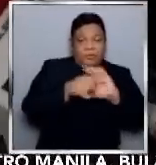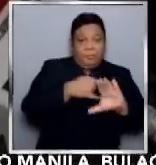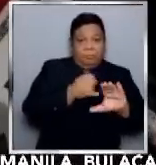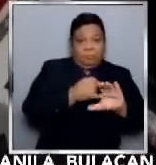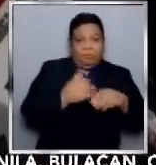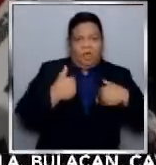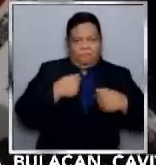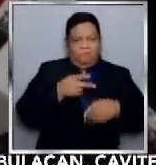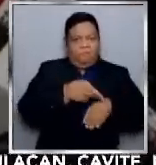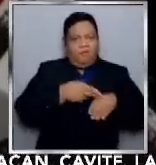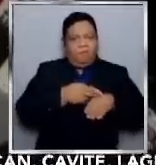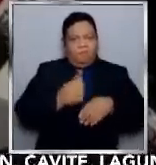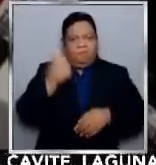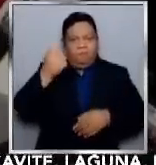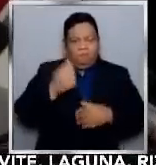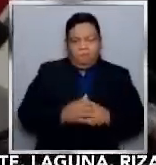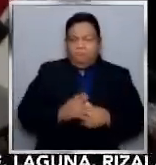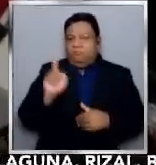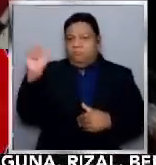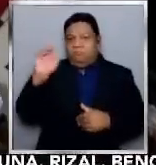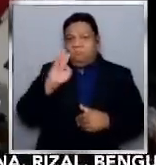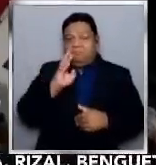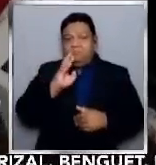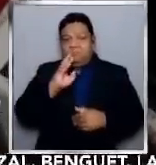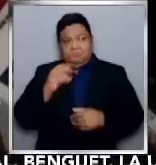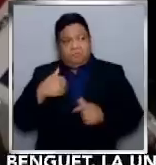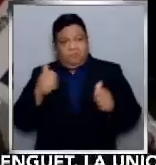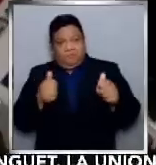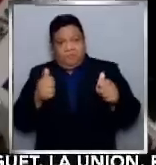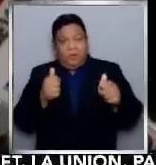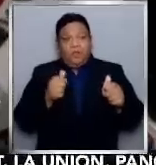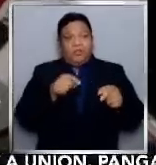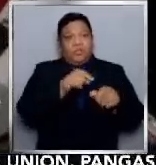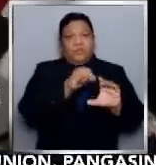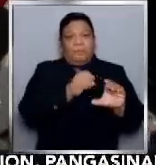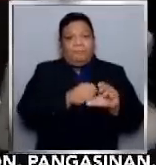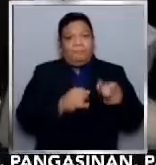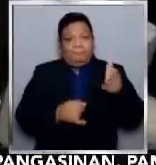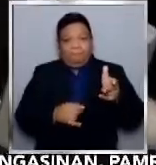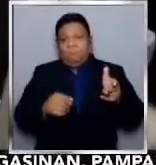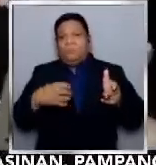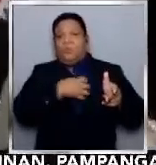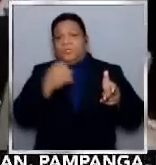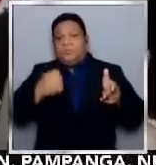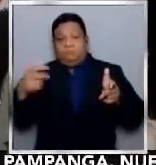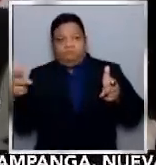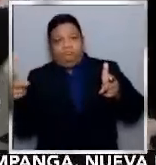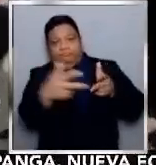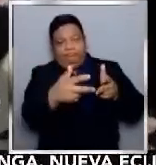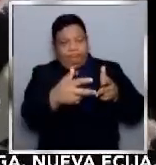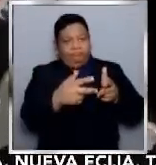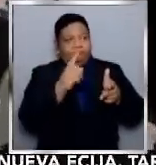siya, hinarang siya ng mobile sa ano yung jeep para di makatakbo. Eh, pinababa siya. Yung kutsilyo